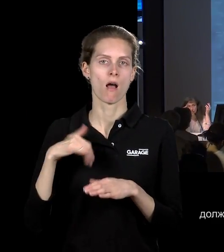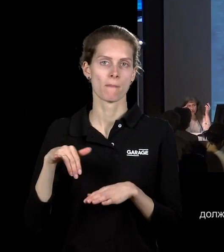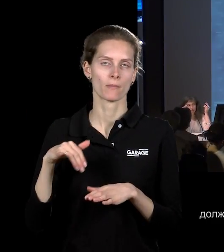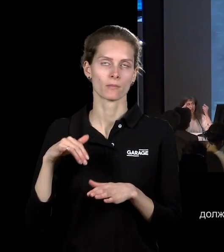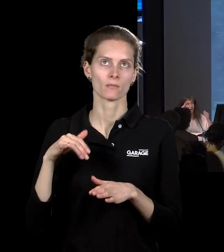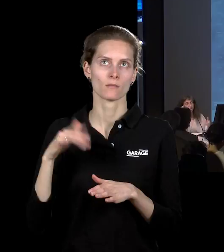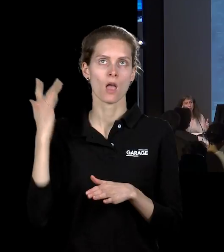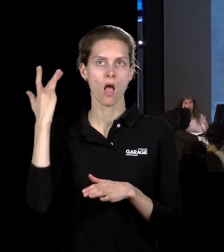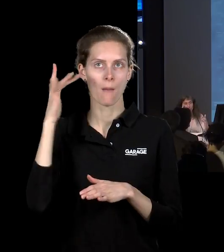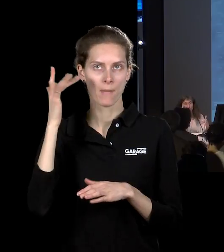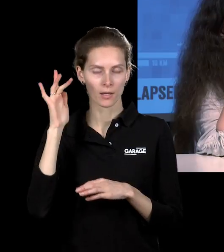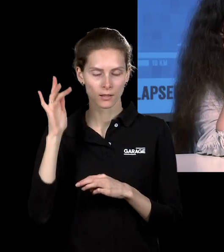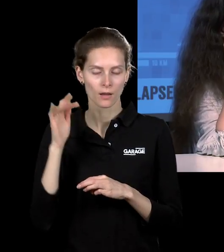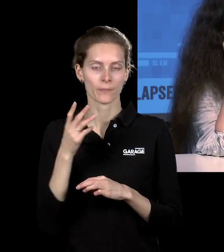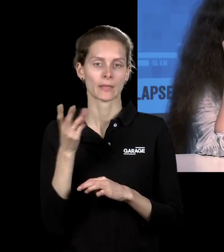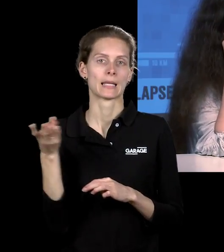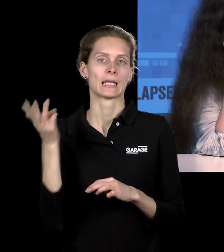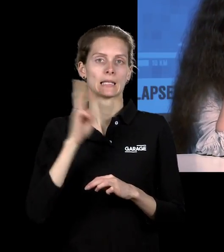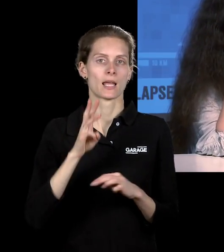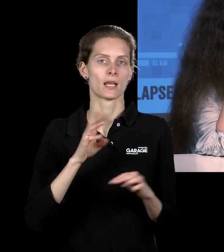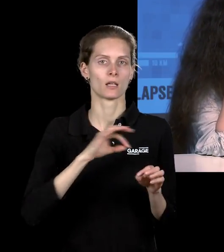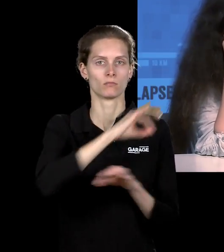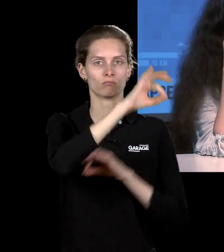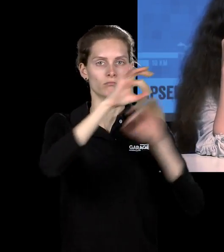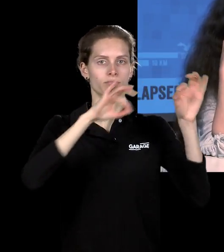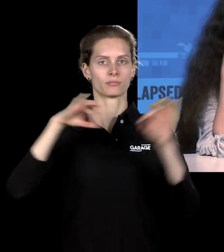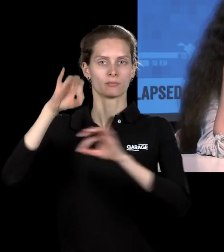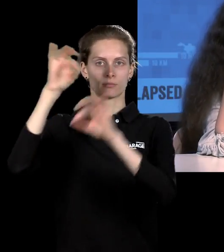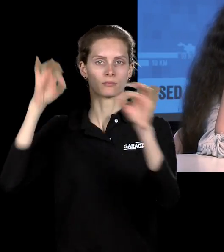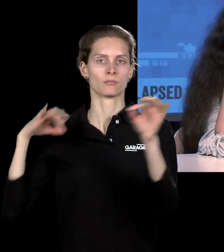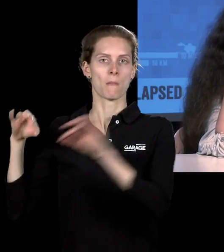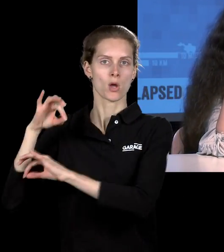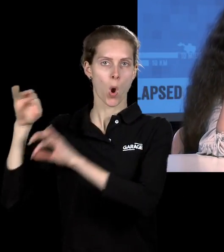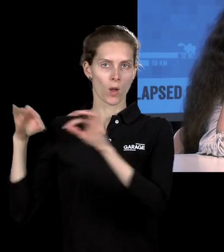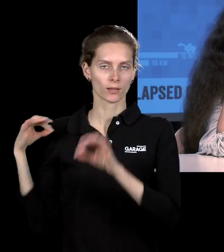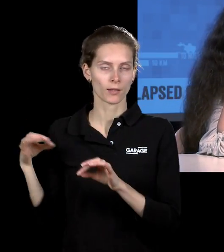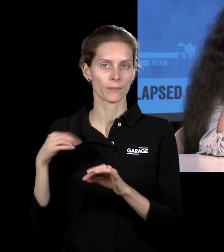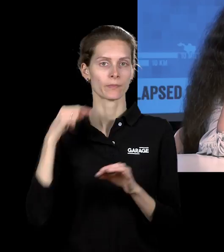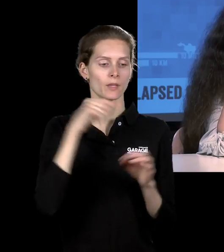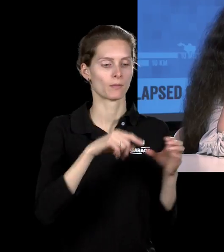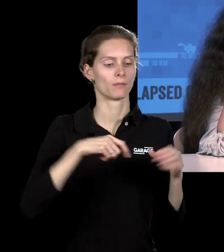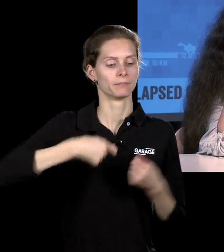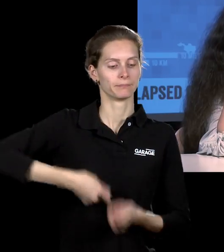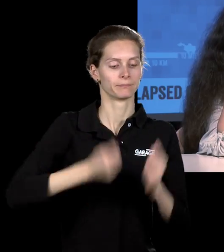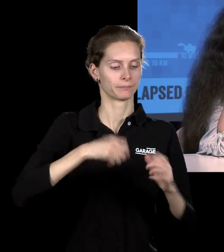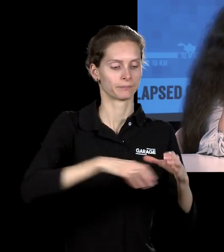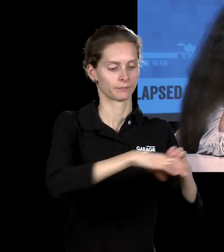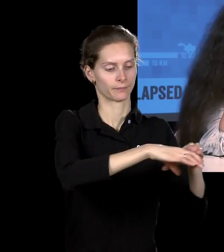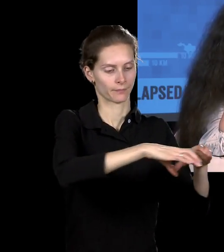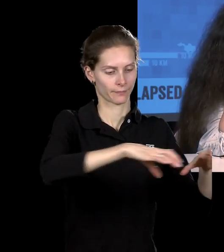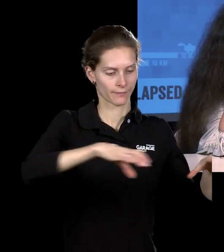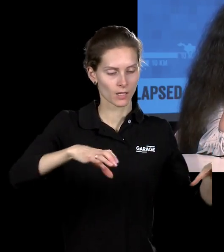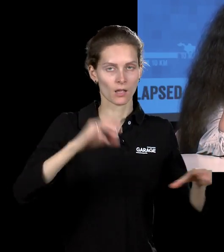спутника нельзя увидеть, что это траншея длиной в одну милю в Сахаре, траншея длиной в одну милю в